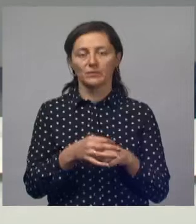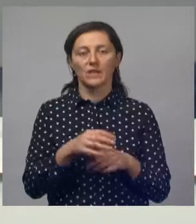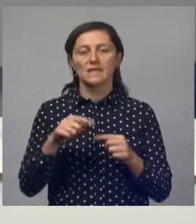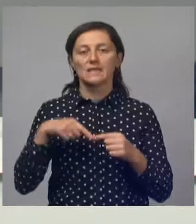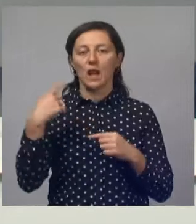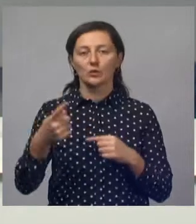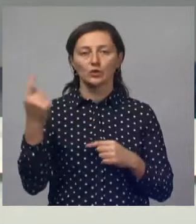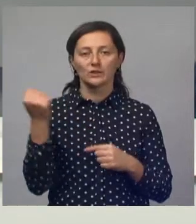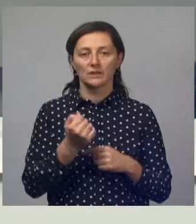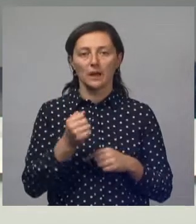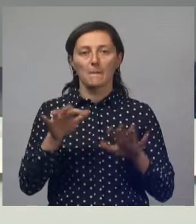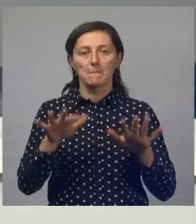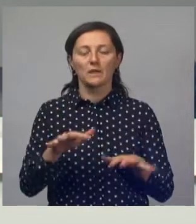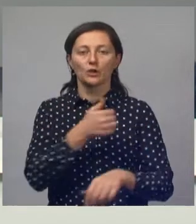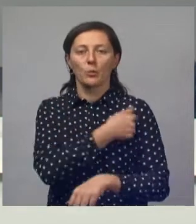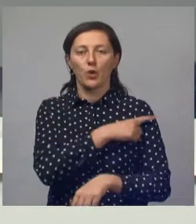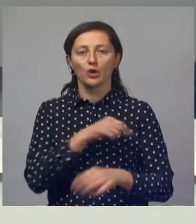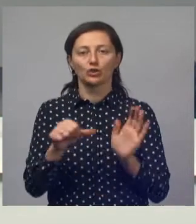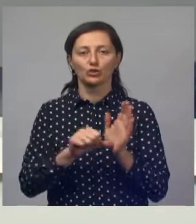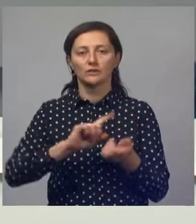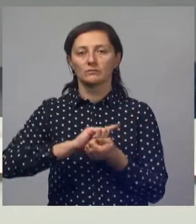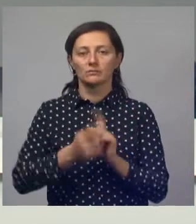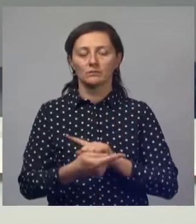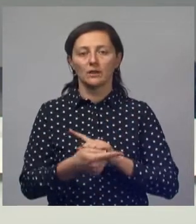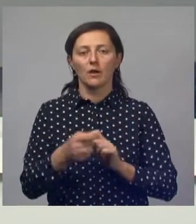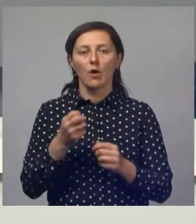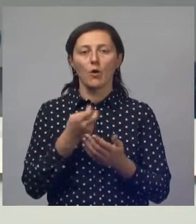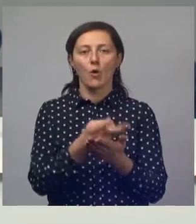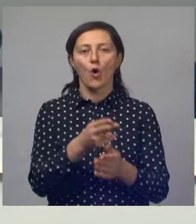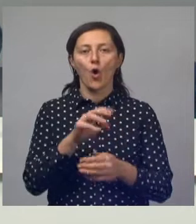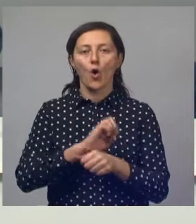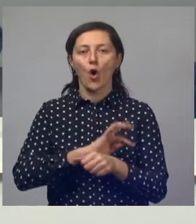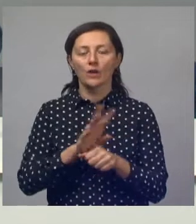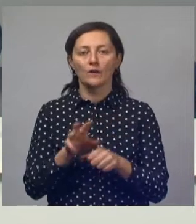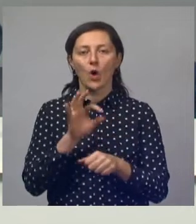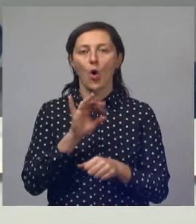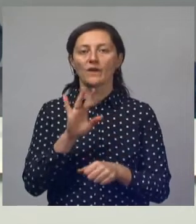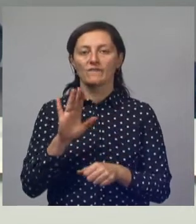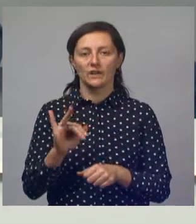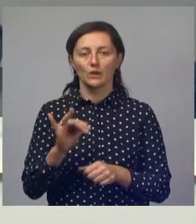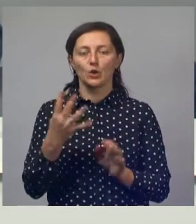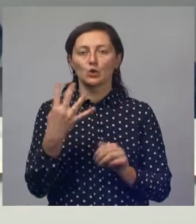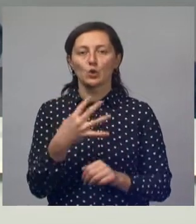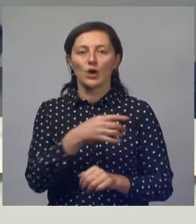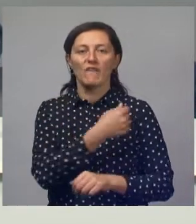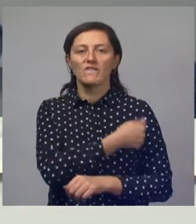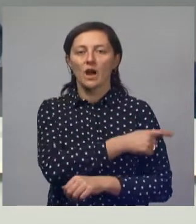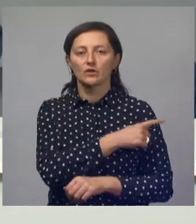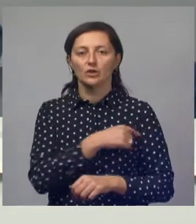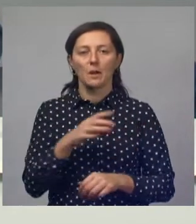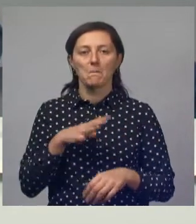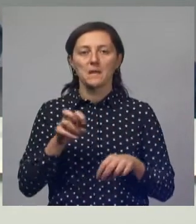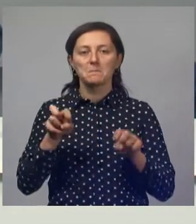В течение недели на базе 6-й поликлиники развернут амбулаторный центр помощи больным COVID и ОРВИ. 40 врачей-ковидологов,